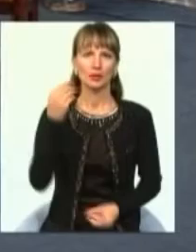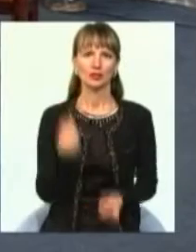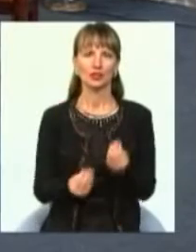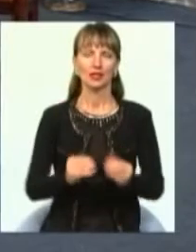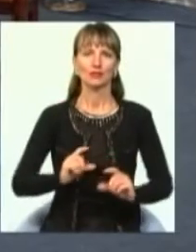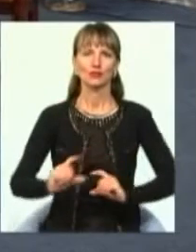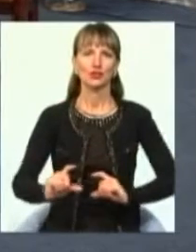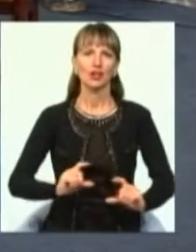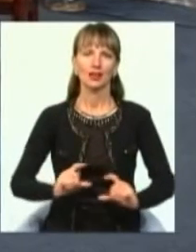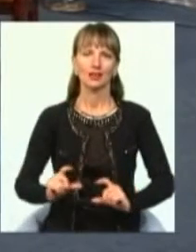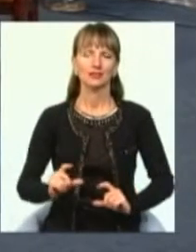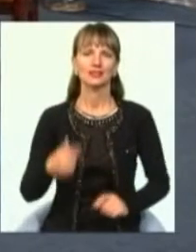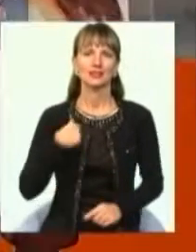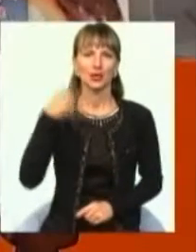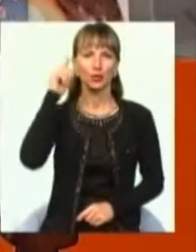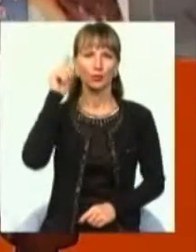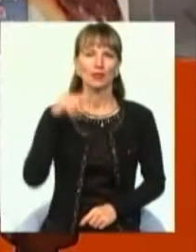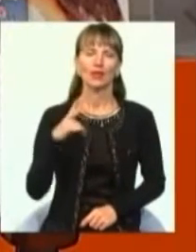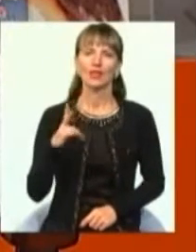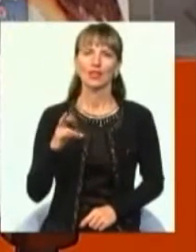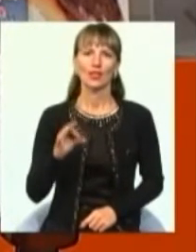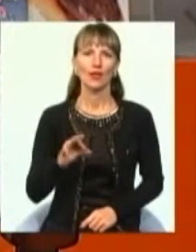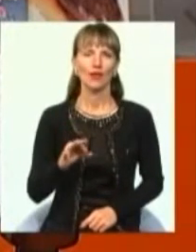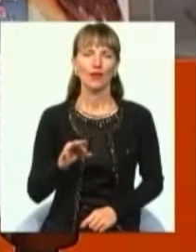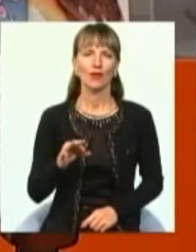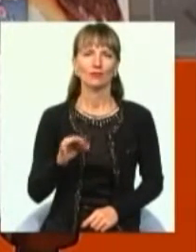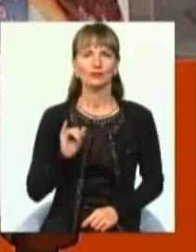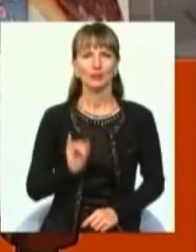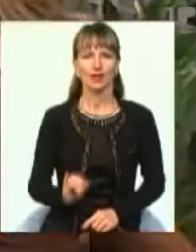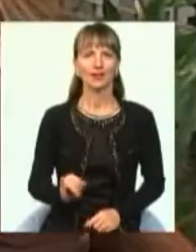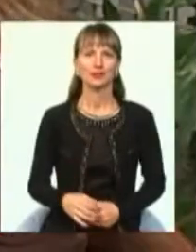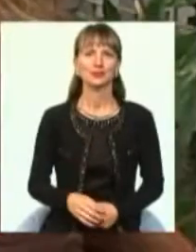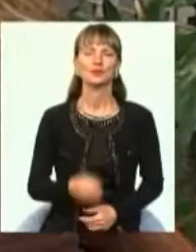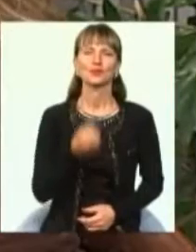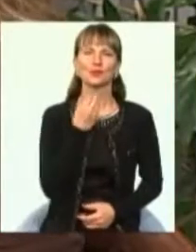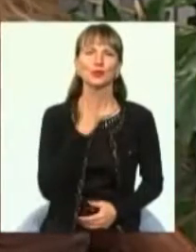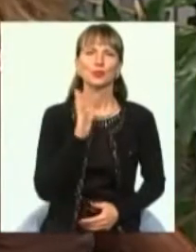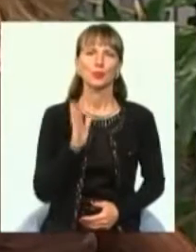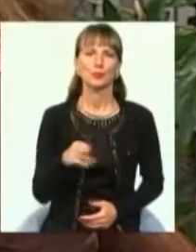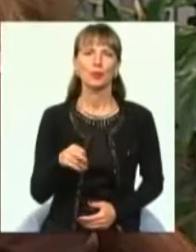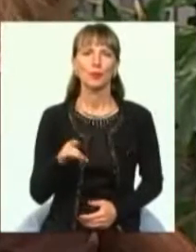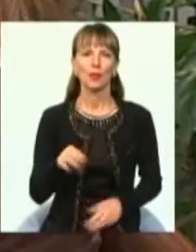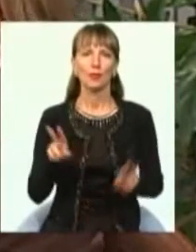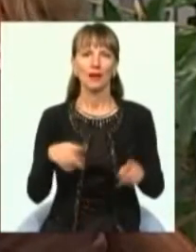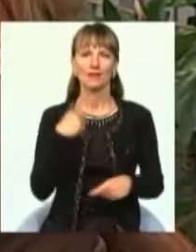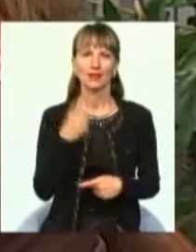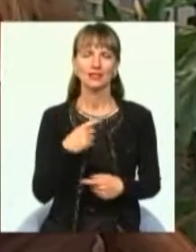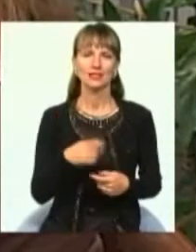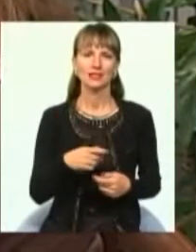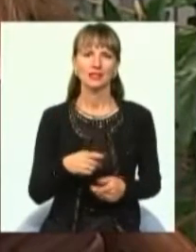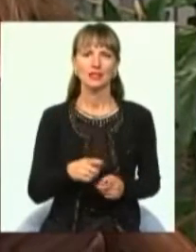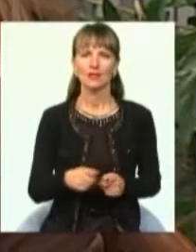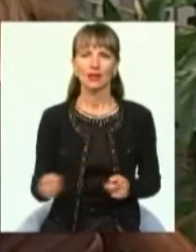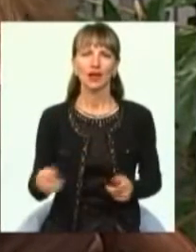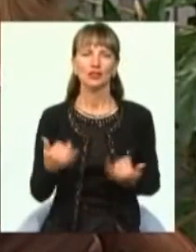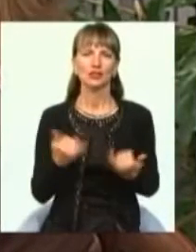шахи? Вмію, але не дуже добре. Добре, будемо про правила говорити трішки згодом, а зараз ми хочемо